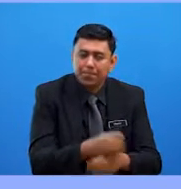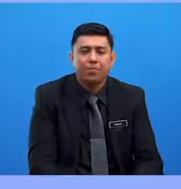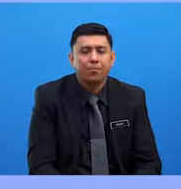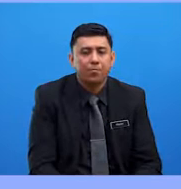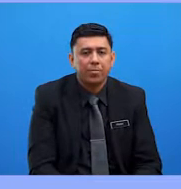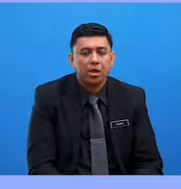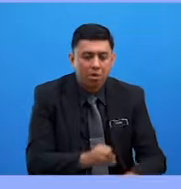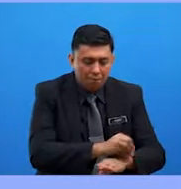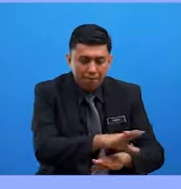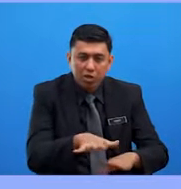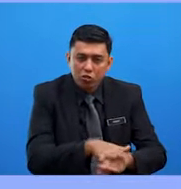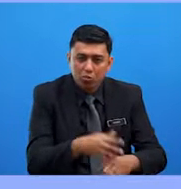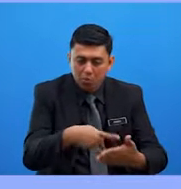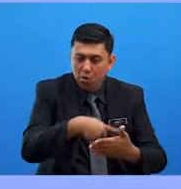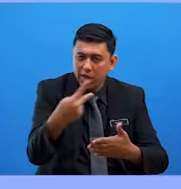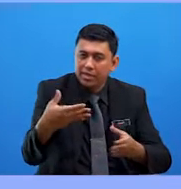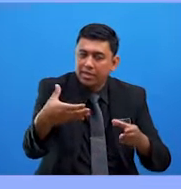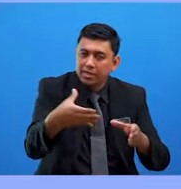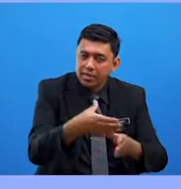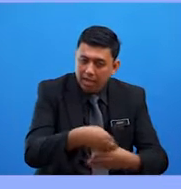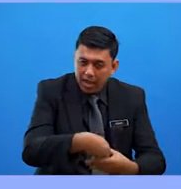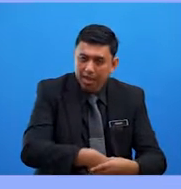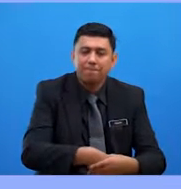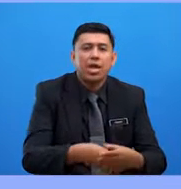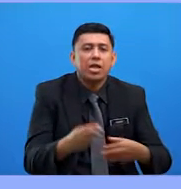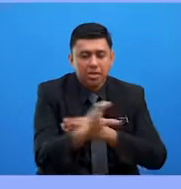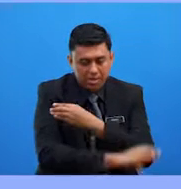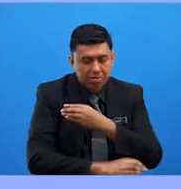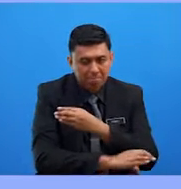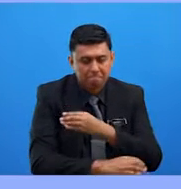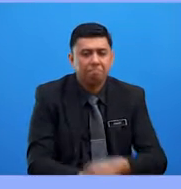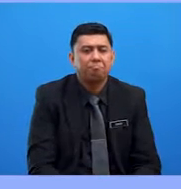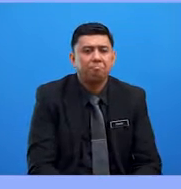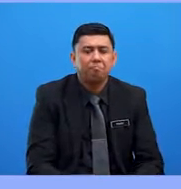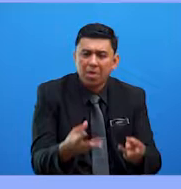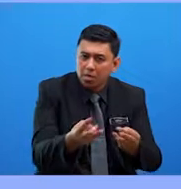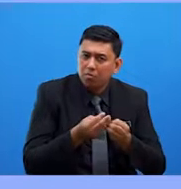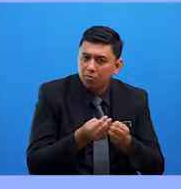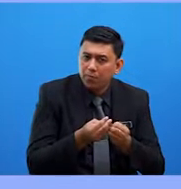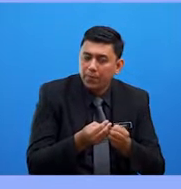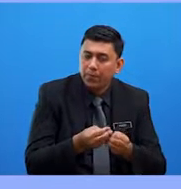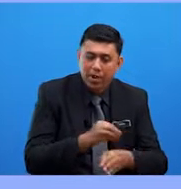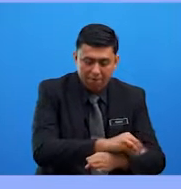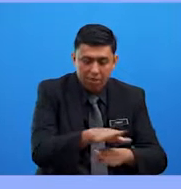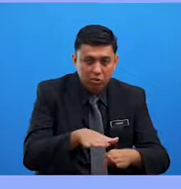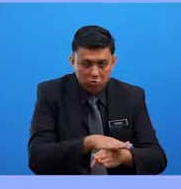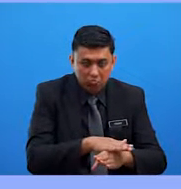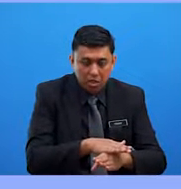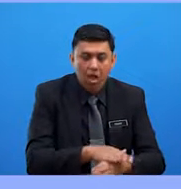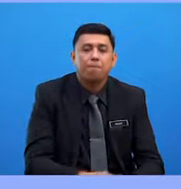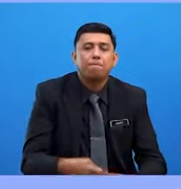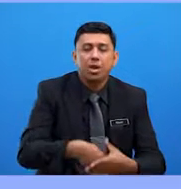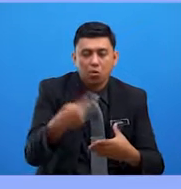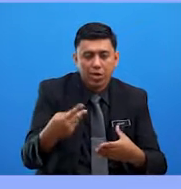faktor pengeluaran dalam negara. Kesannya, permintaan terhadap faktor pengeluaran dalam